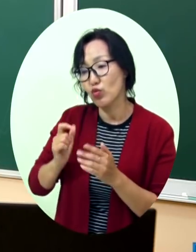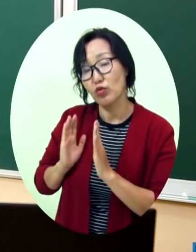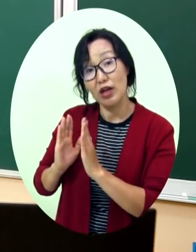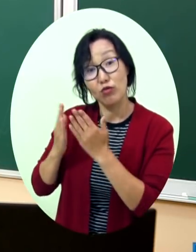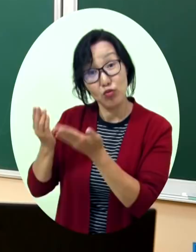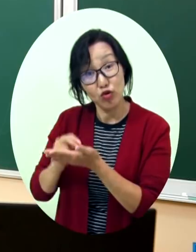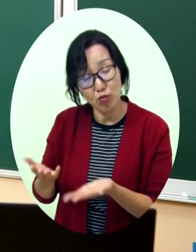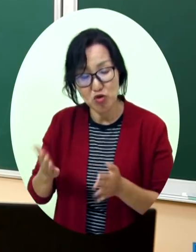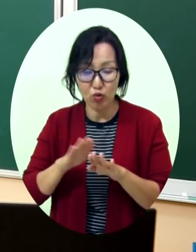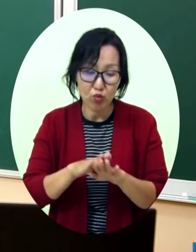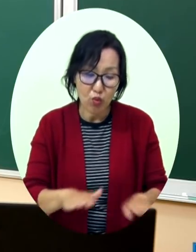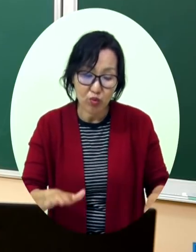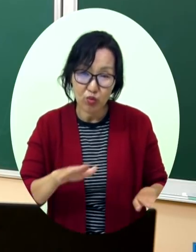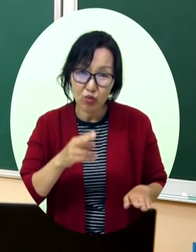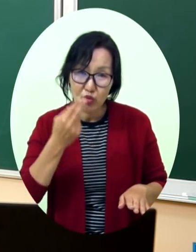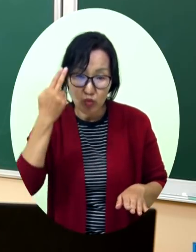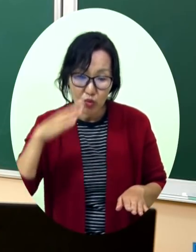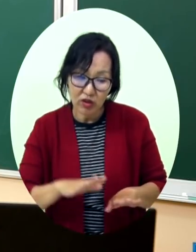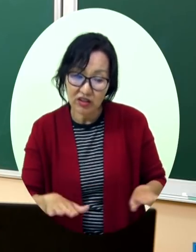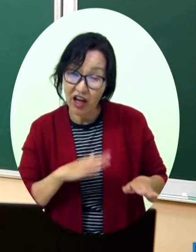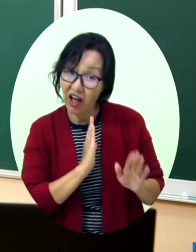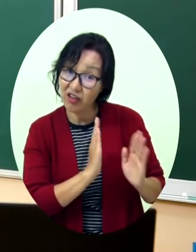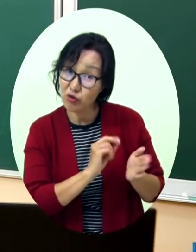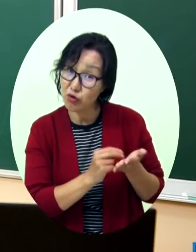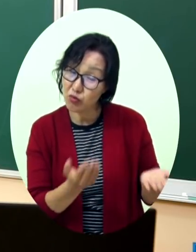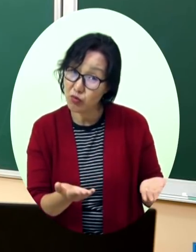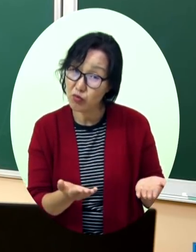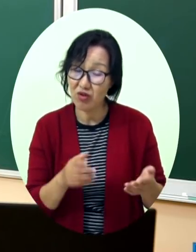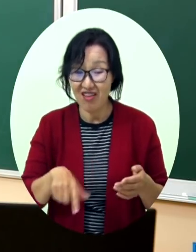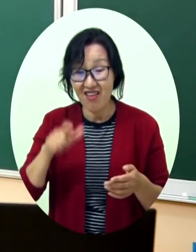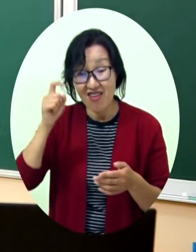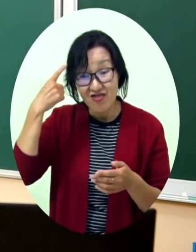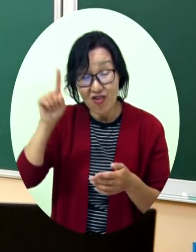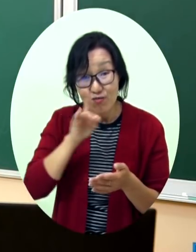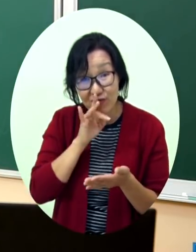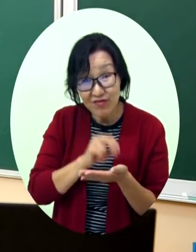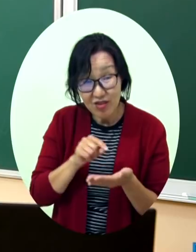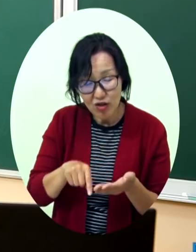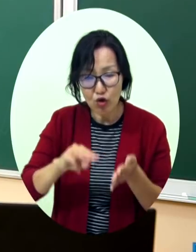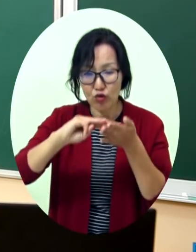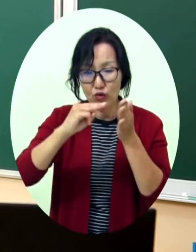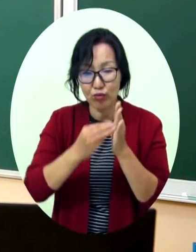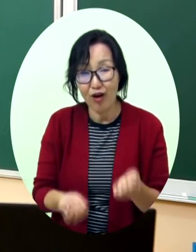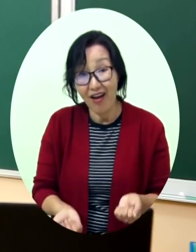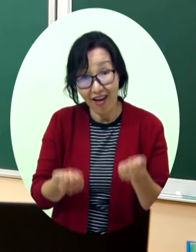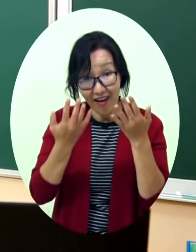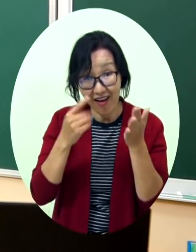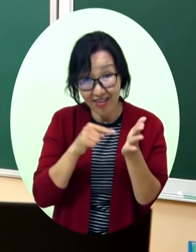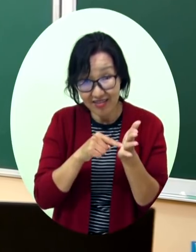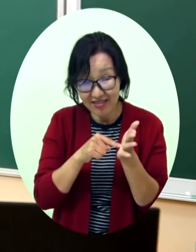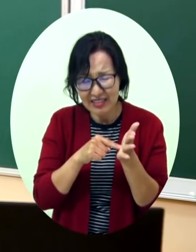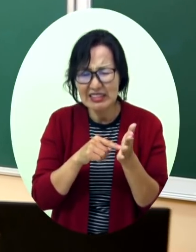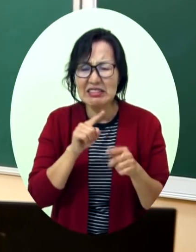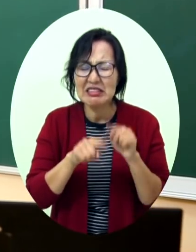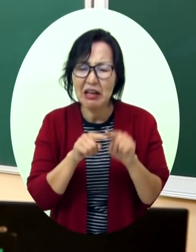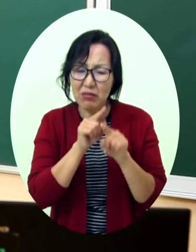хүмүүст хандах уу? Дүү нартай хандаж бичиж болно. За, тэгэхээр их зохион бичгийн тулд төлөвлөгөө гаргах